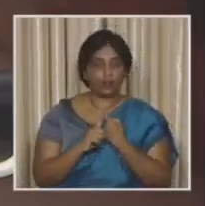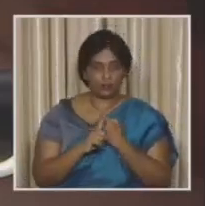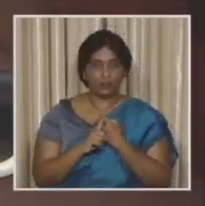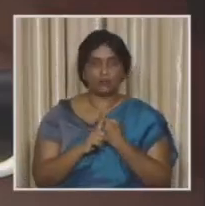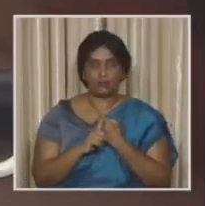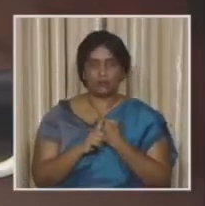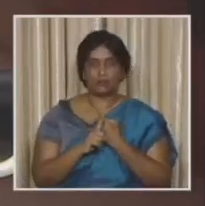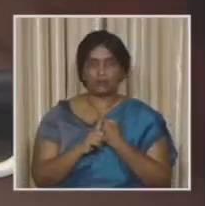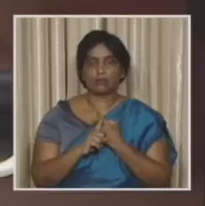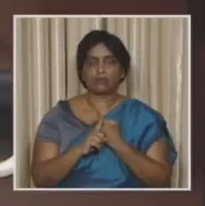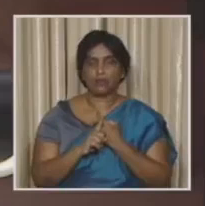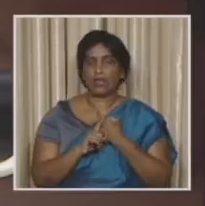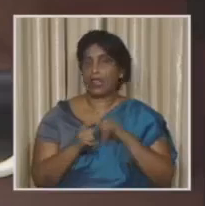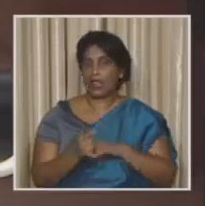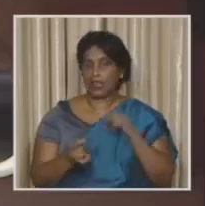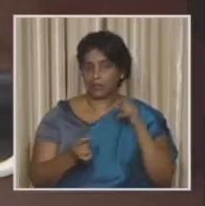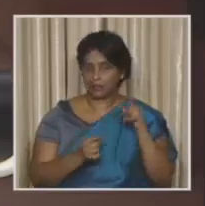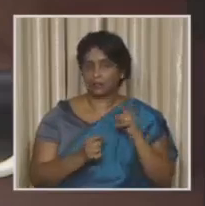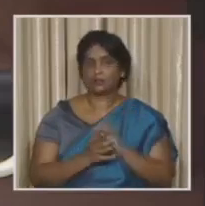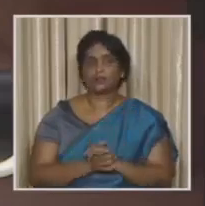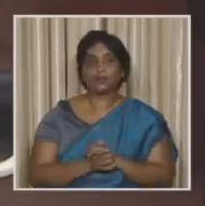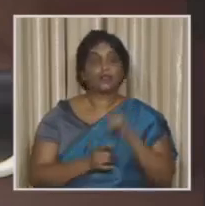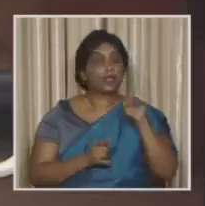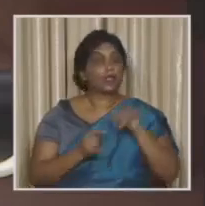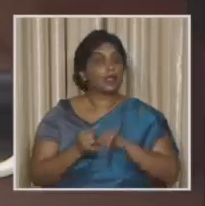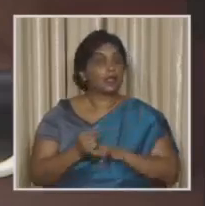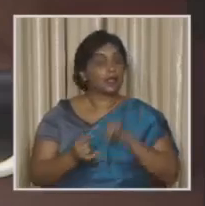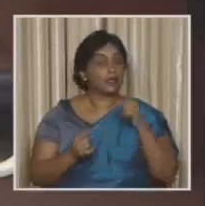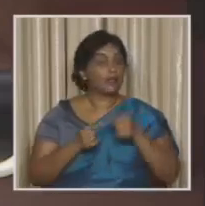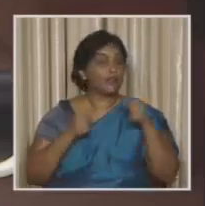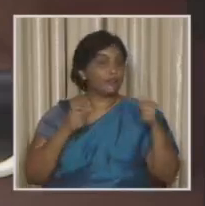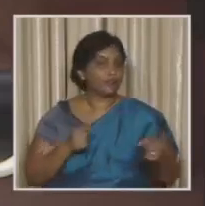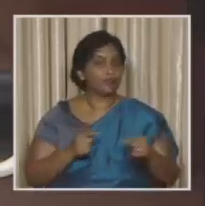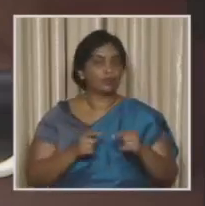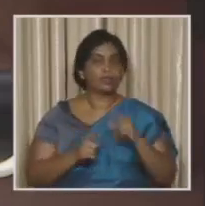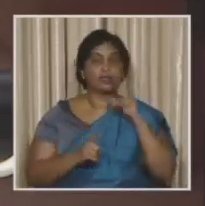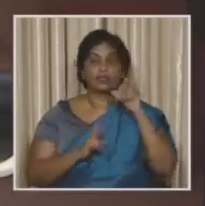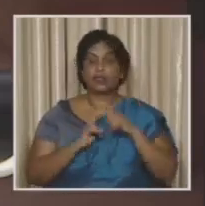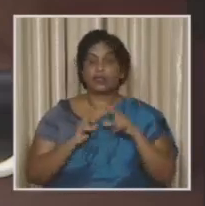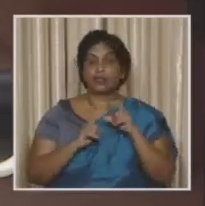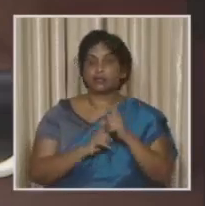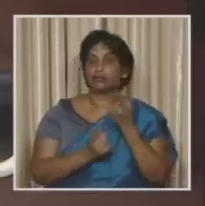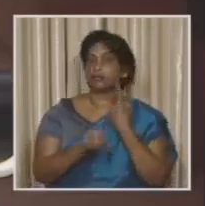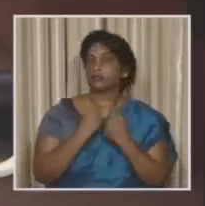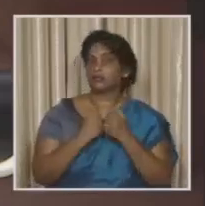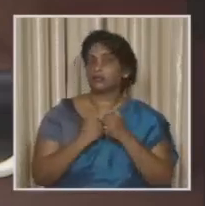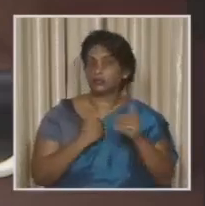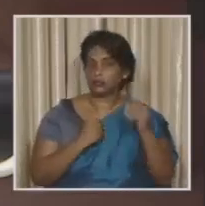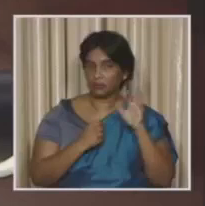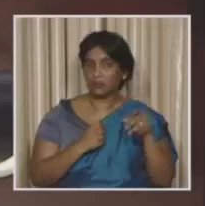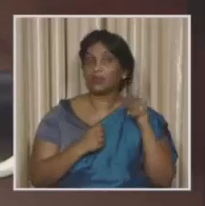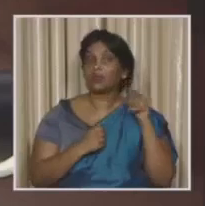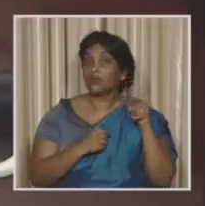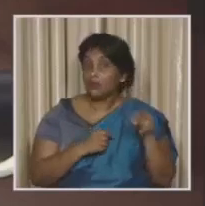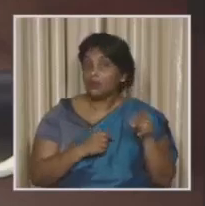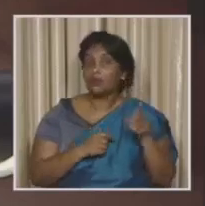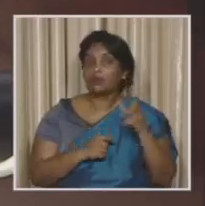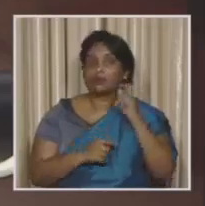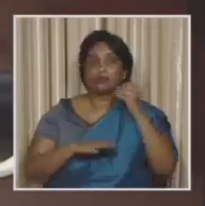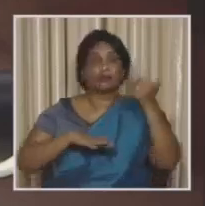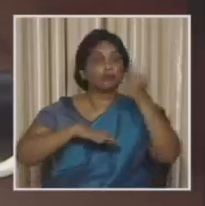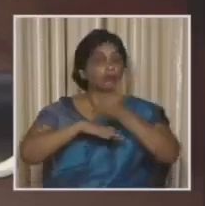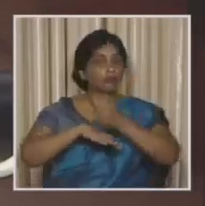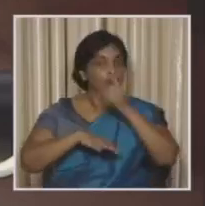කරුණාසේන කියන ලේකම්වරයා ඒ ලේකම්වරයාට විරුද්ධව අපරාධ පරීක්ෂණ දෙපාර්තමේන්තුව විසින් විමර්ශනය කරමින් තිබෙනවා. හැබැයි ඔහු මුළුසන